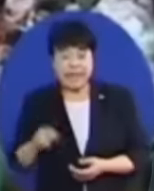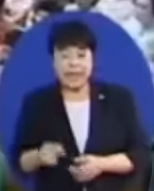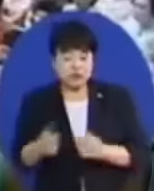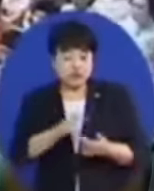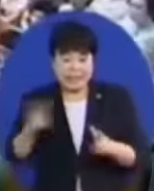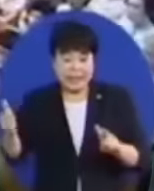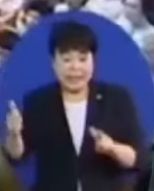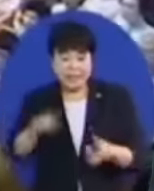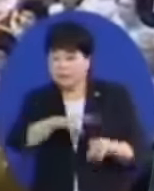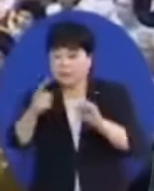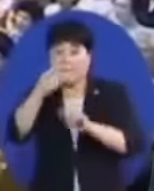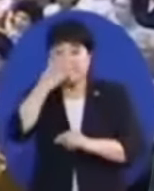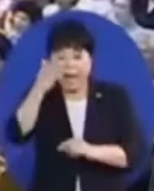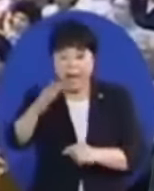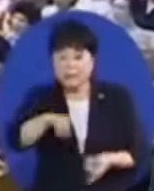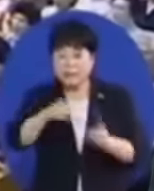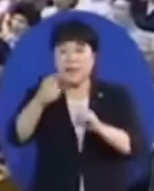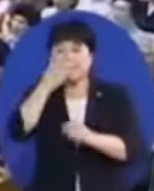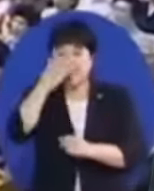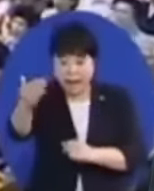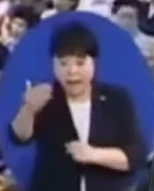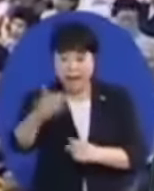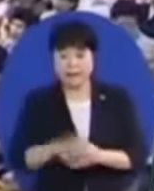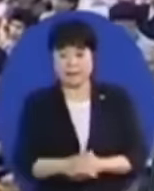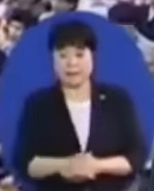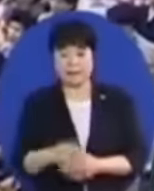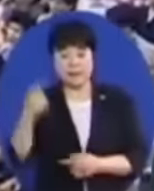너는 치유될 수 있고 살 수 있다.